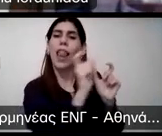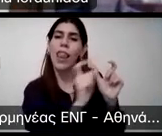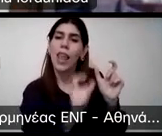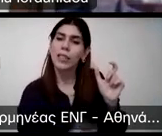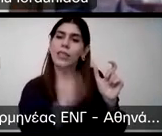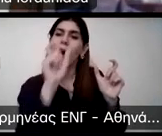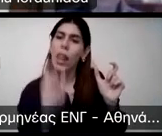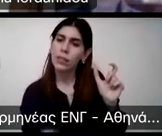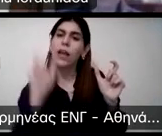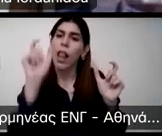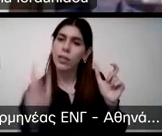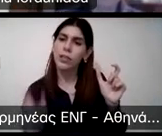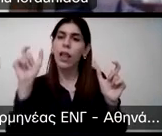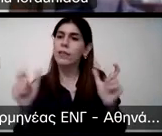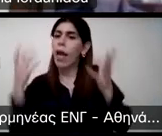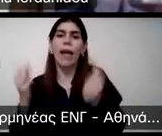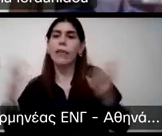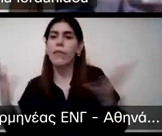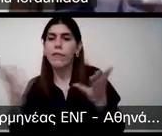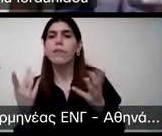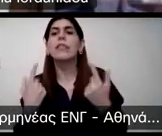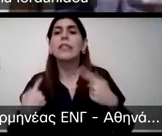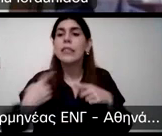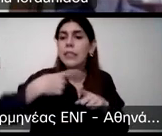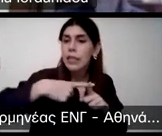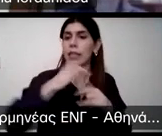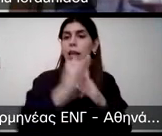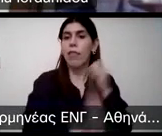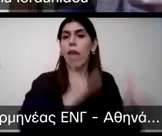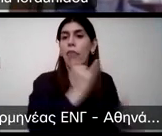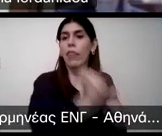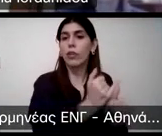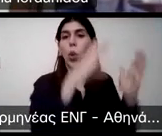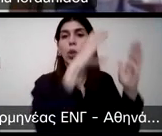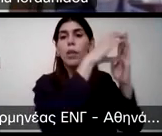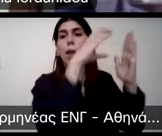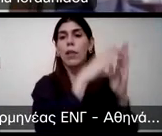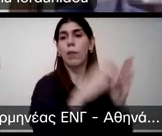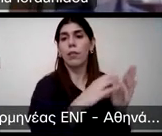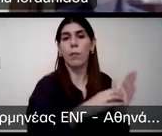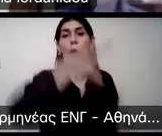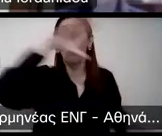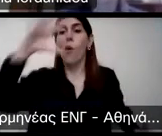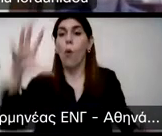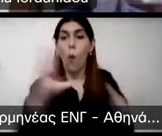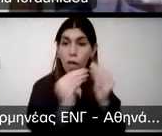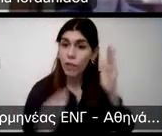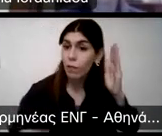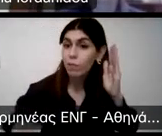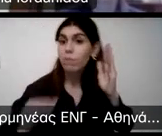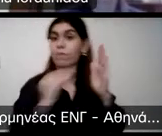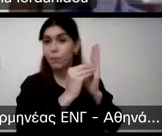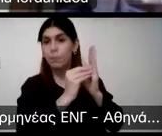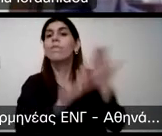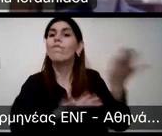της έρευνας στο διαδίκτυο, σε σώματα κειμένων. Και από όσο, όπως